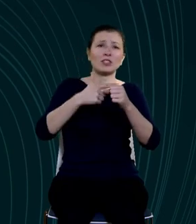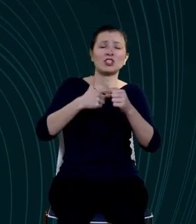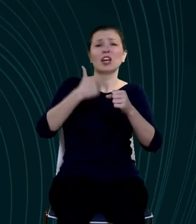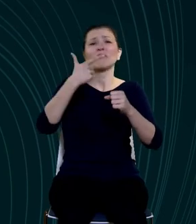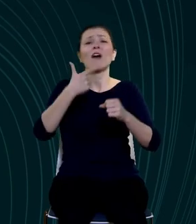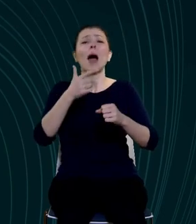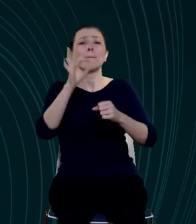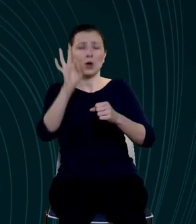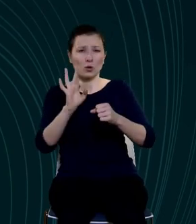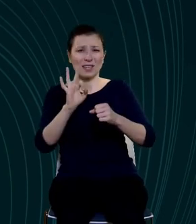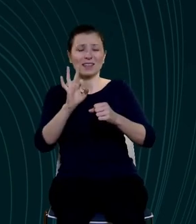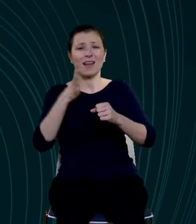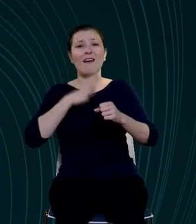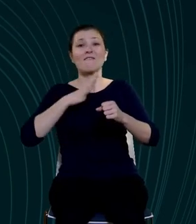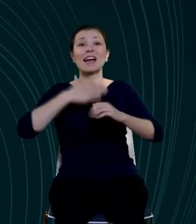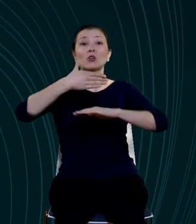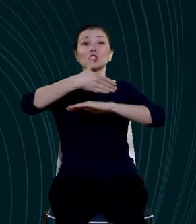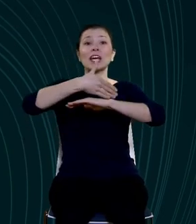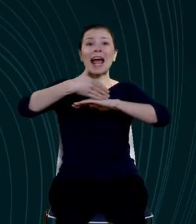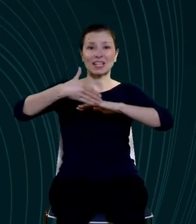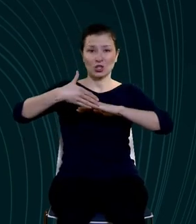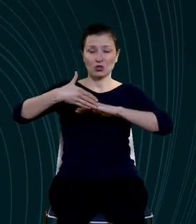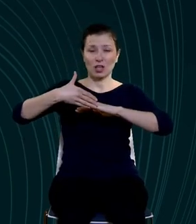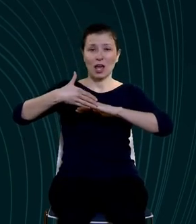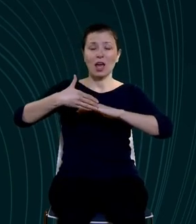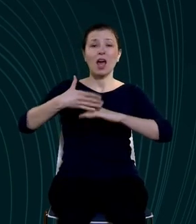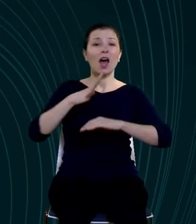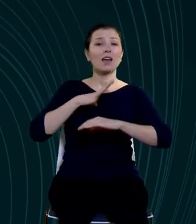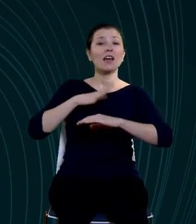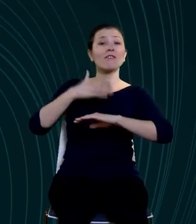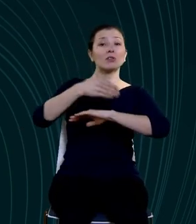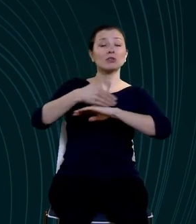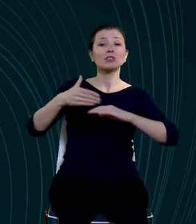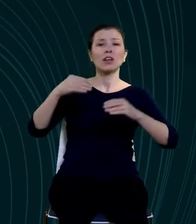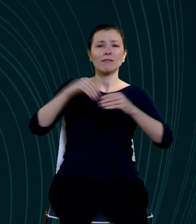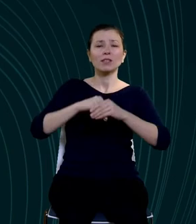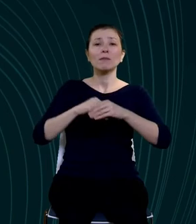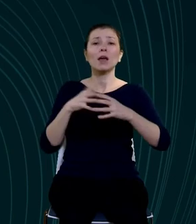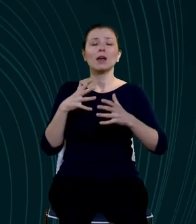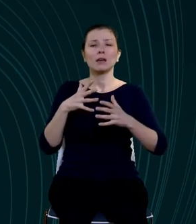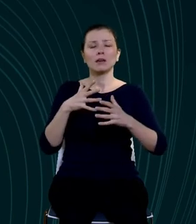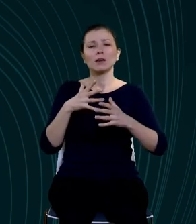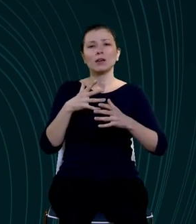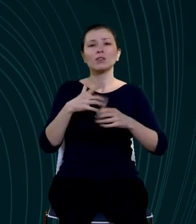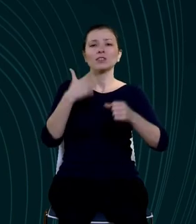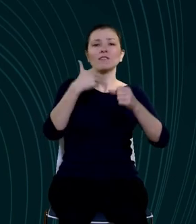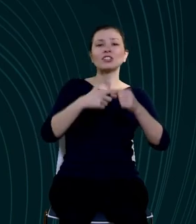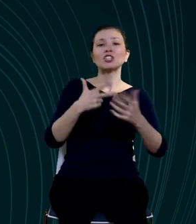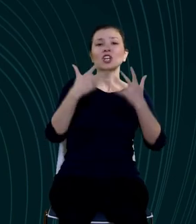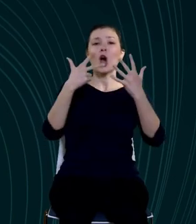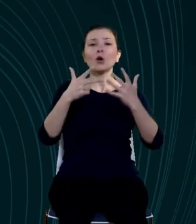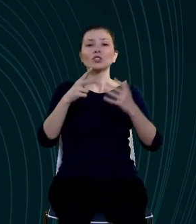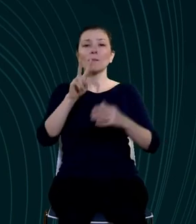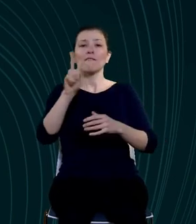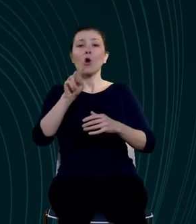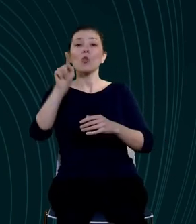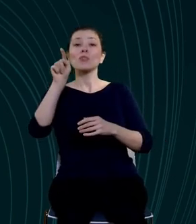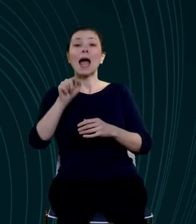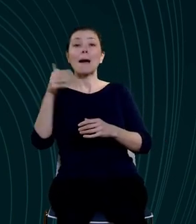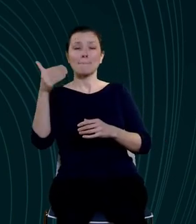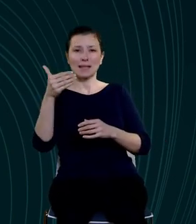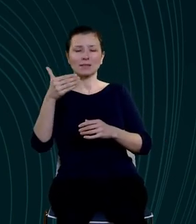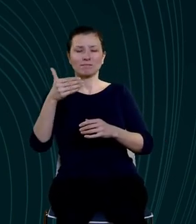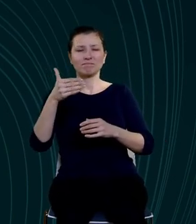20-22% wartości granicznej, przy czym tą wartością graniczną przyjmujemy 28 V na metr, tak jak zgodnie